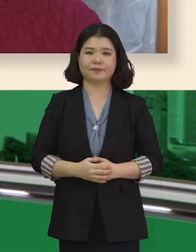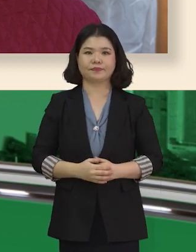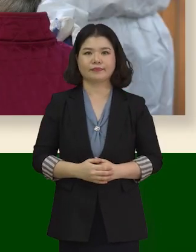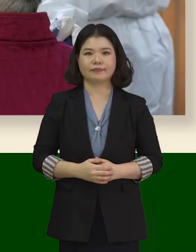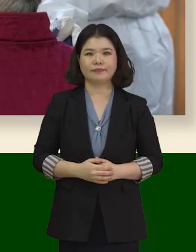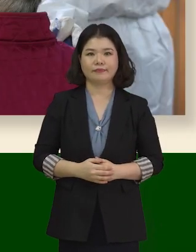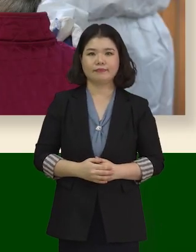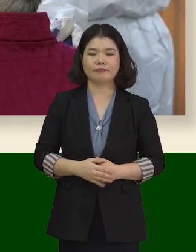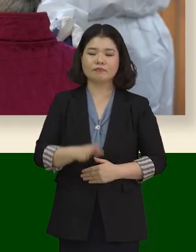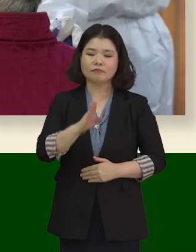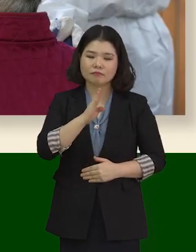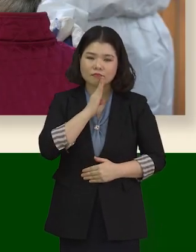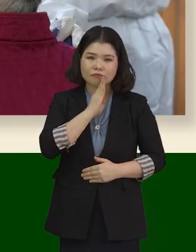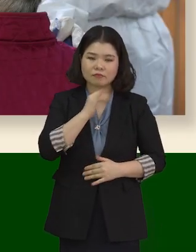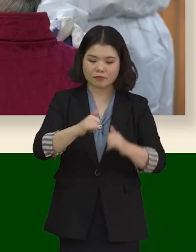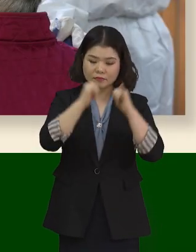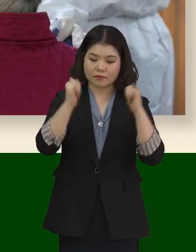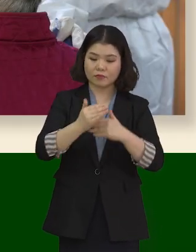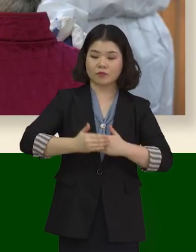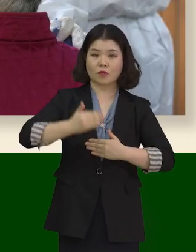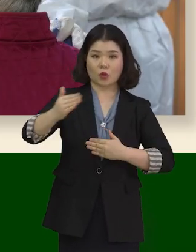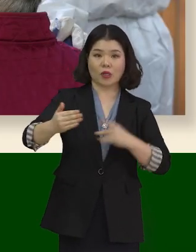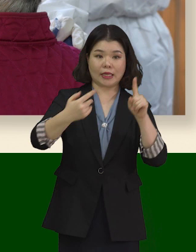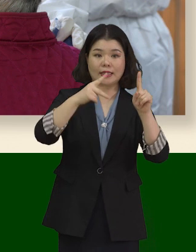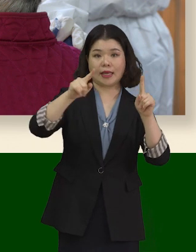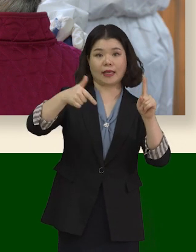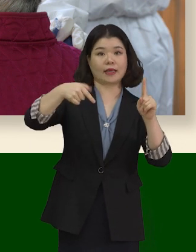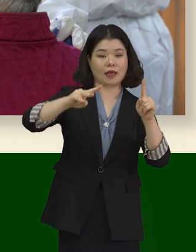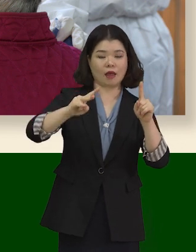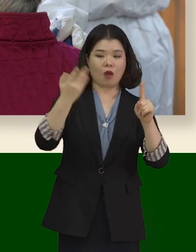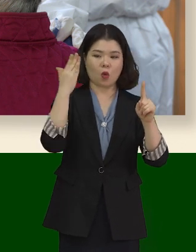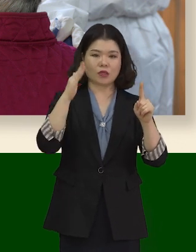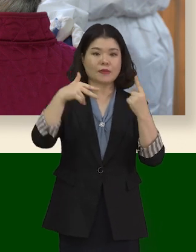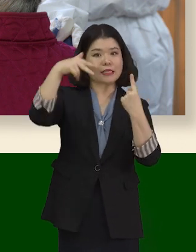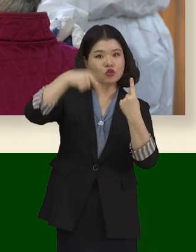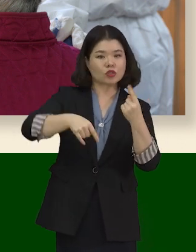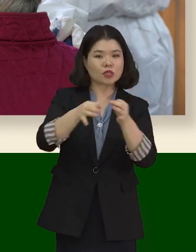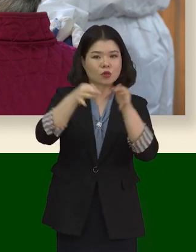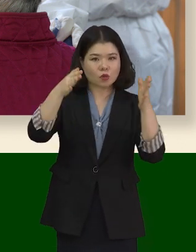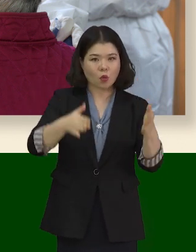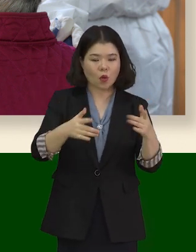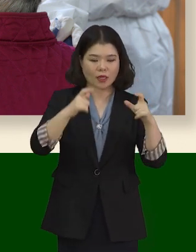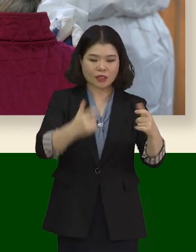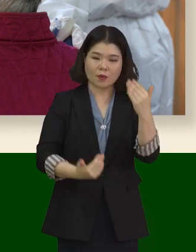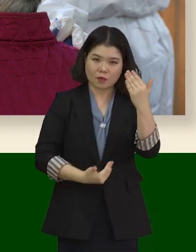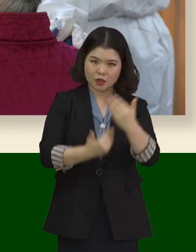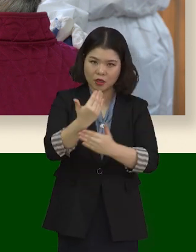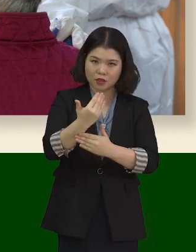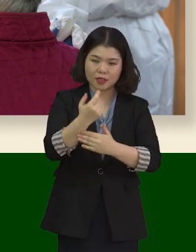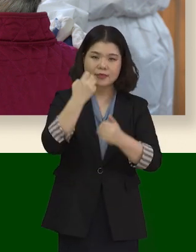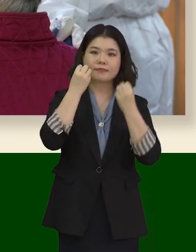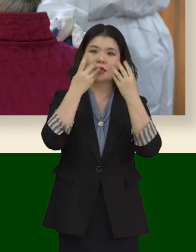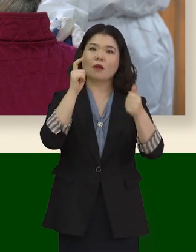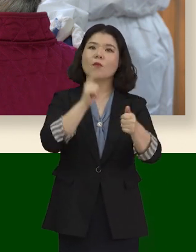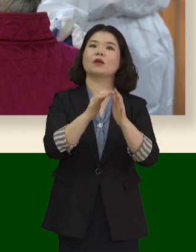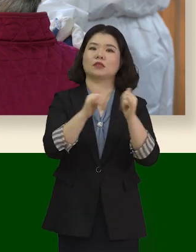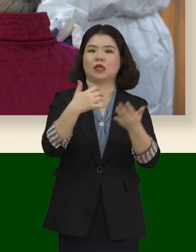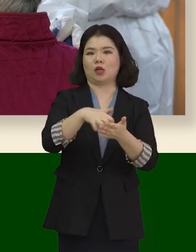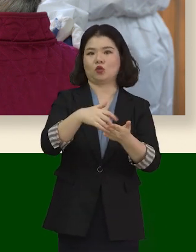판단입니다. 실제로 사회적 거리두기를 1단계로 완화한 최근 일주일 지역 발생 하루 평균 신규